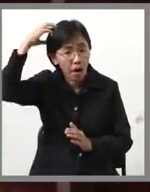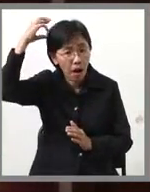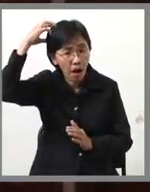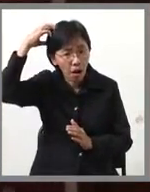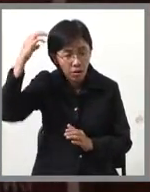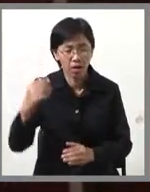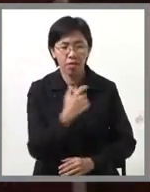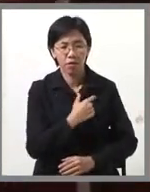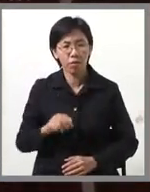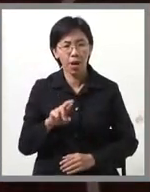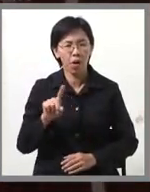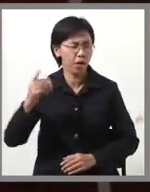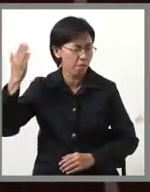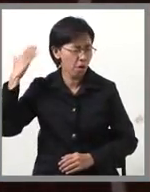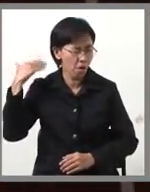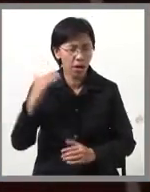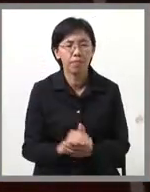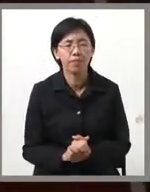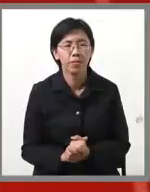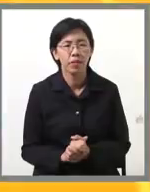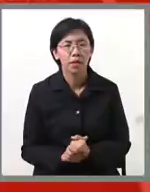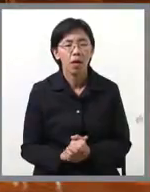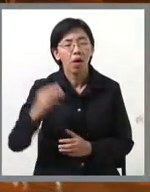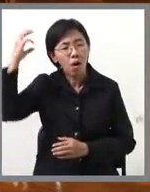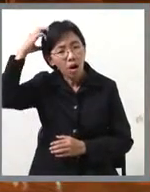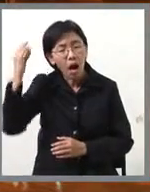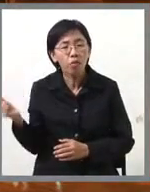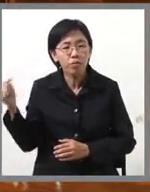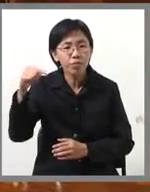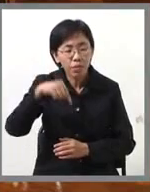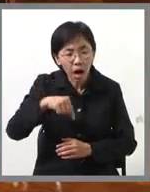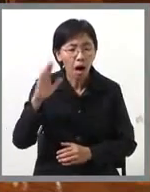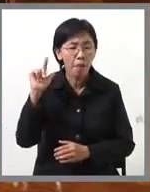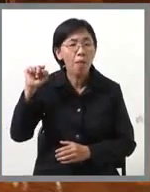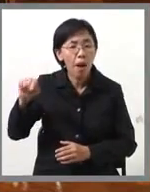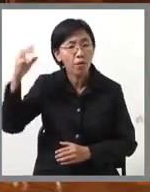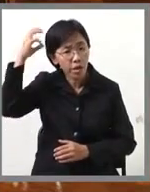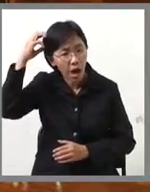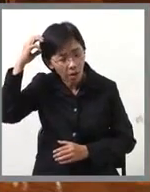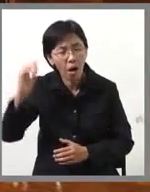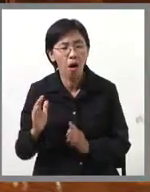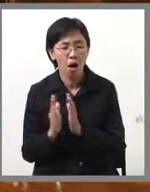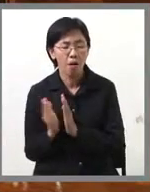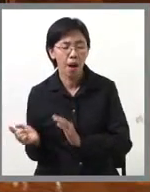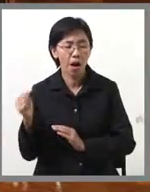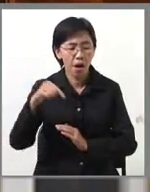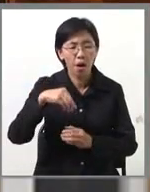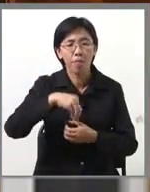รัชกาลที่หนึ่ง ตอน เวียงจันทร์ก็เป็นพ่อแม่อยู่ที่นั่นก็ท่านก็มาอยู่